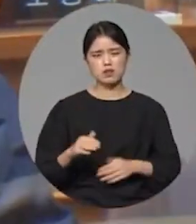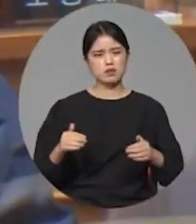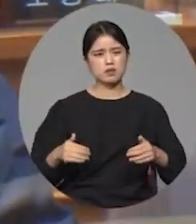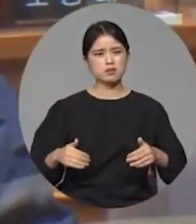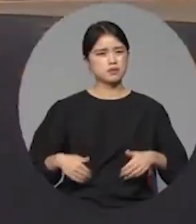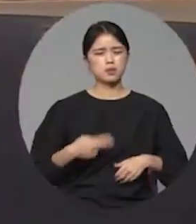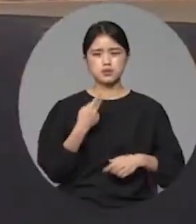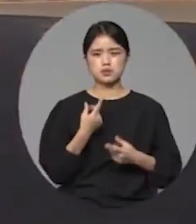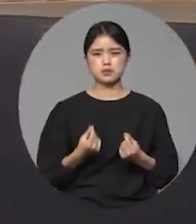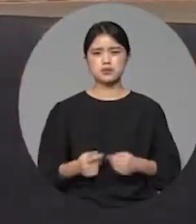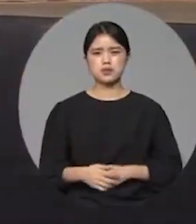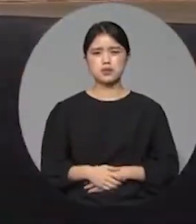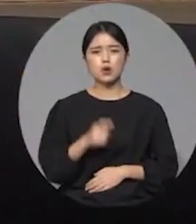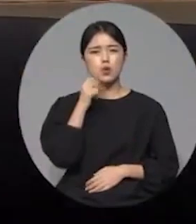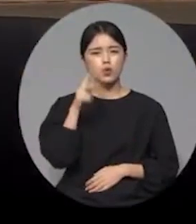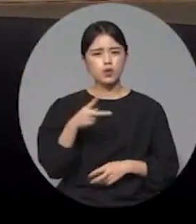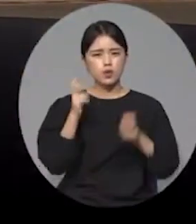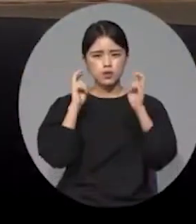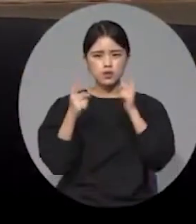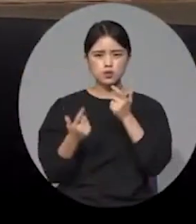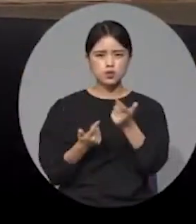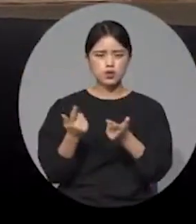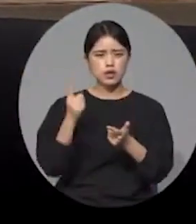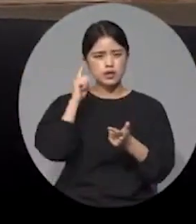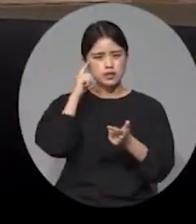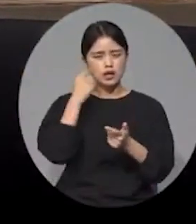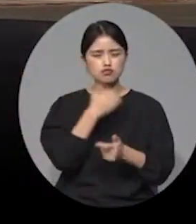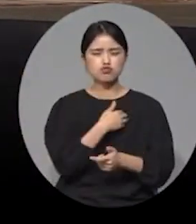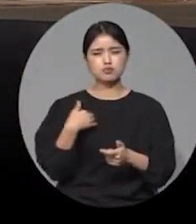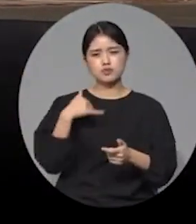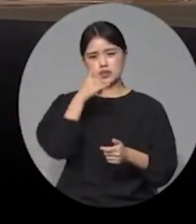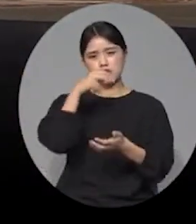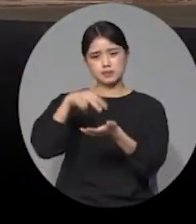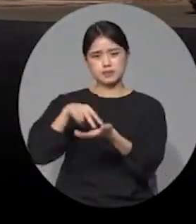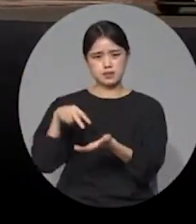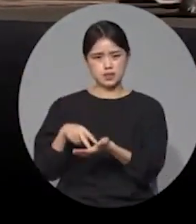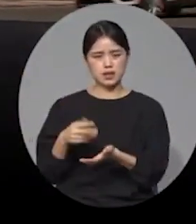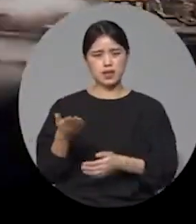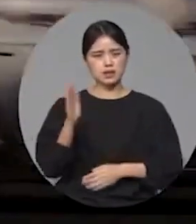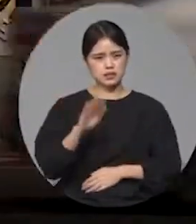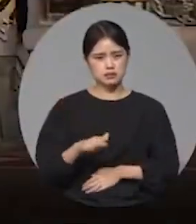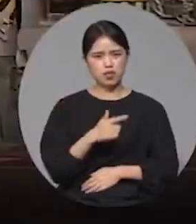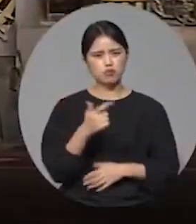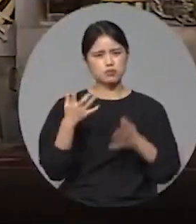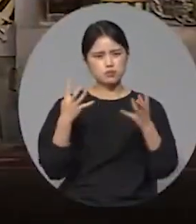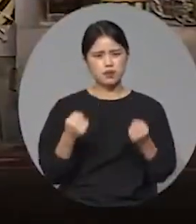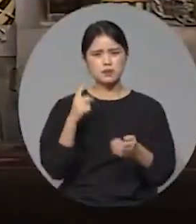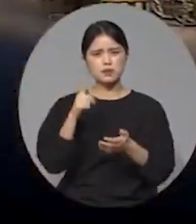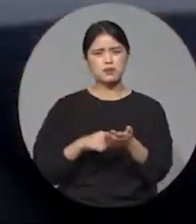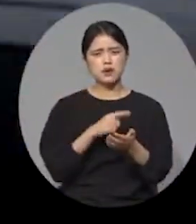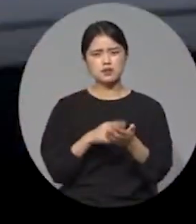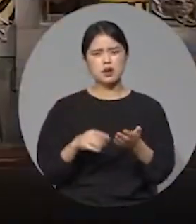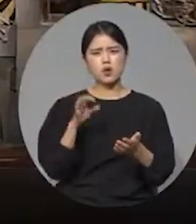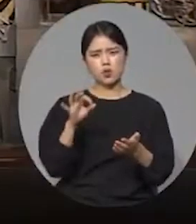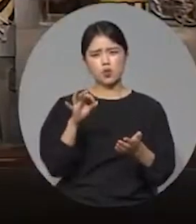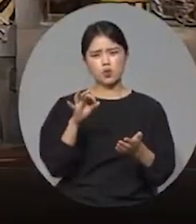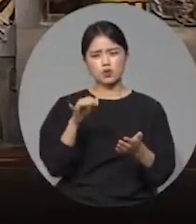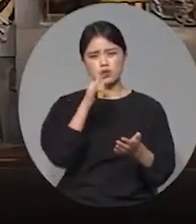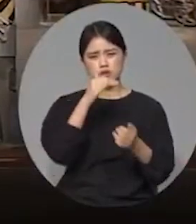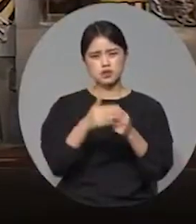없었습니다. 롯데 측은 조정할 의사가 충분히 있었다는 입장. 하지만 너무 많은 배상액을 요구해왔기